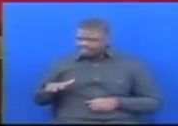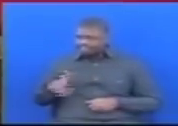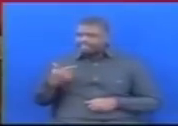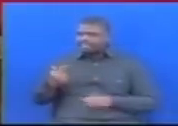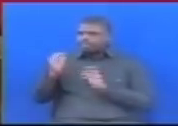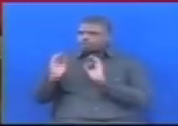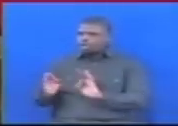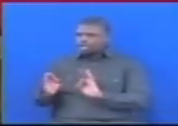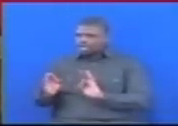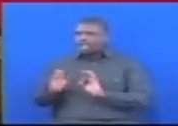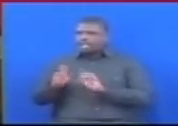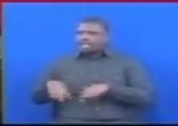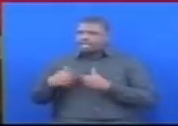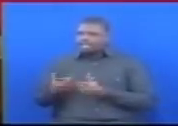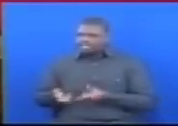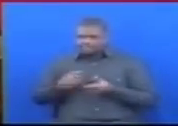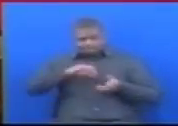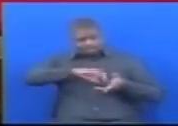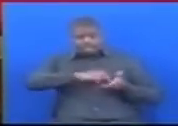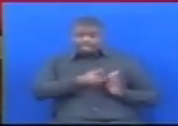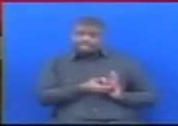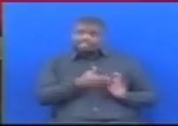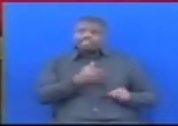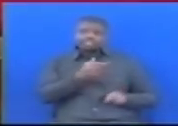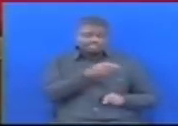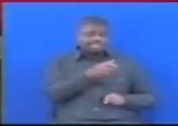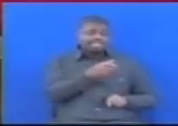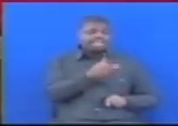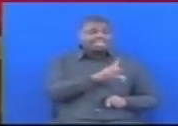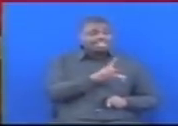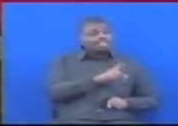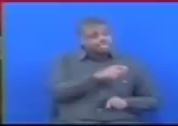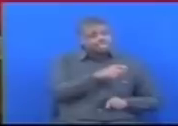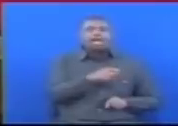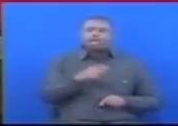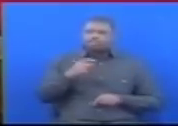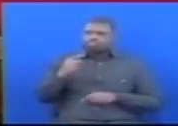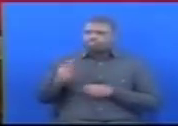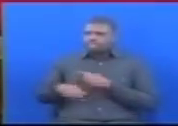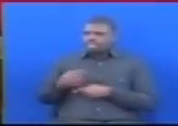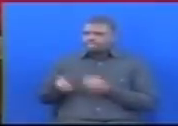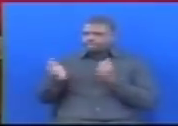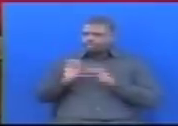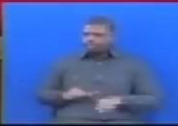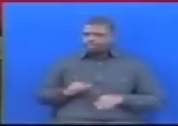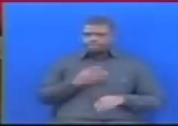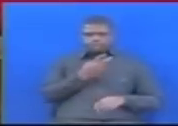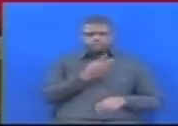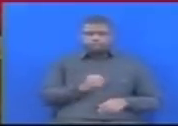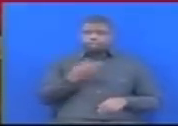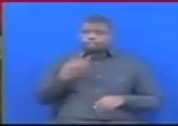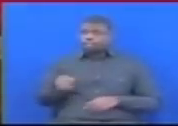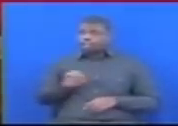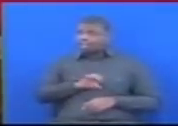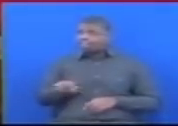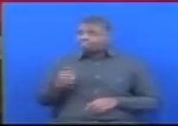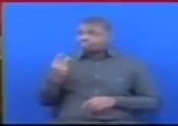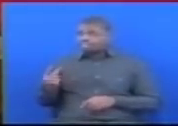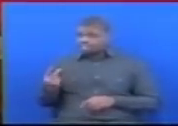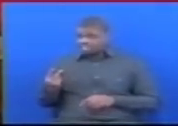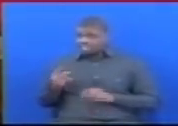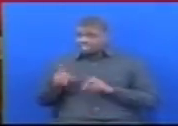Tabora. Lakini ametaka mkakati ni lini tunataka kukamilisha mradi ule, unatakiwa ukamilike 2020. Lakini Mheshimiwa Waziri ametoa agizo pindi mpaka